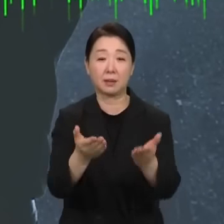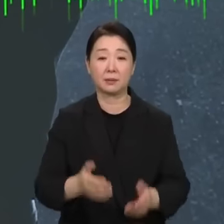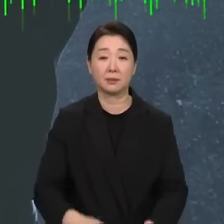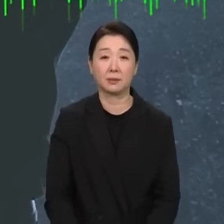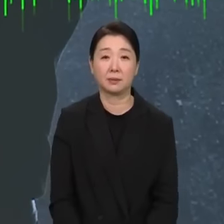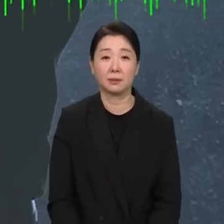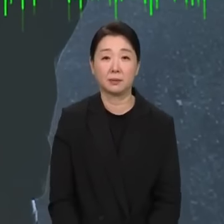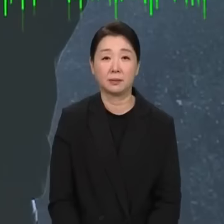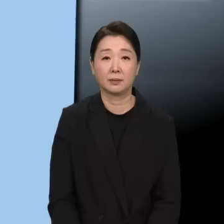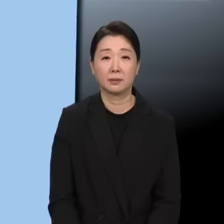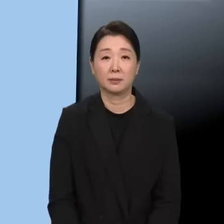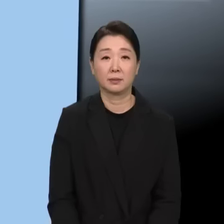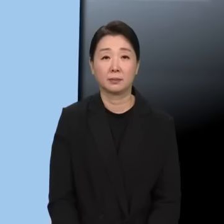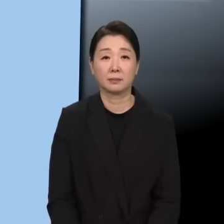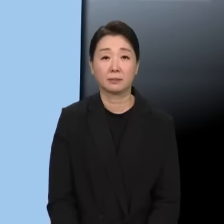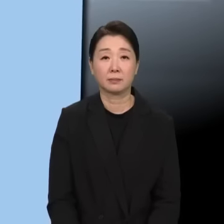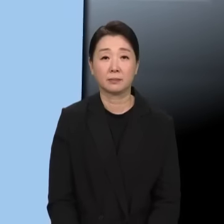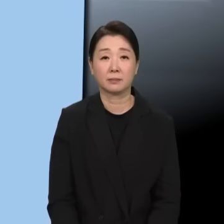보도입니다.